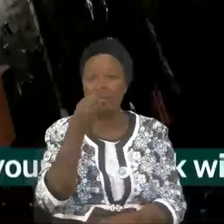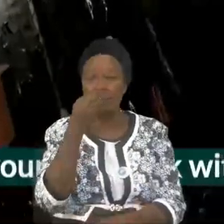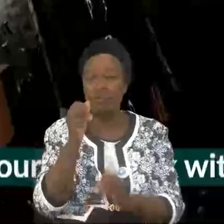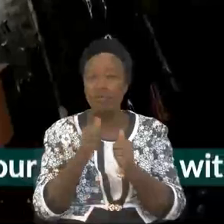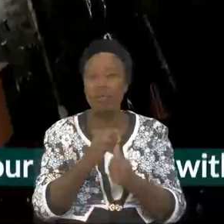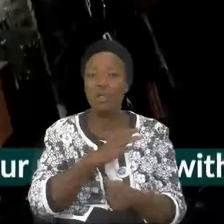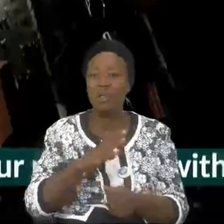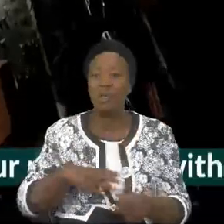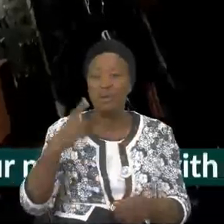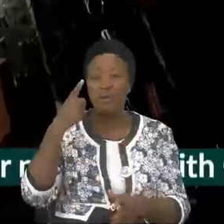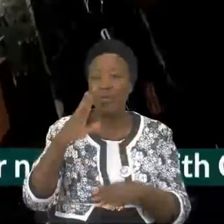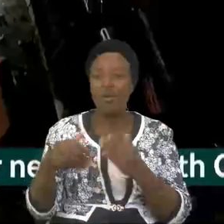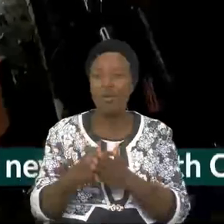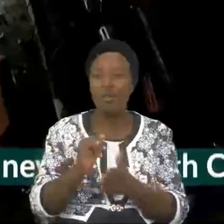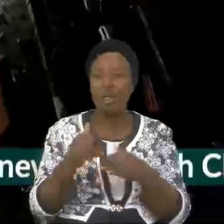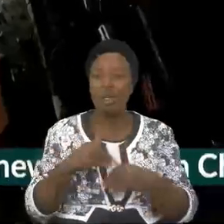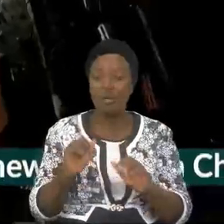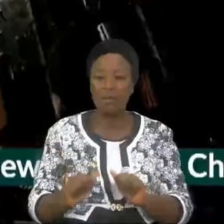pour tous ceux qui ont donné leur vie à Christ.